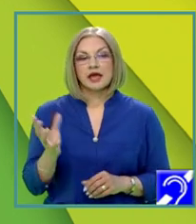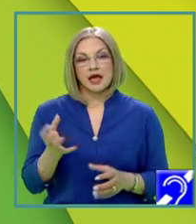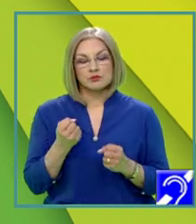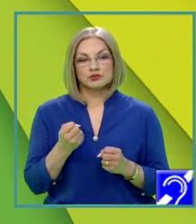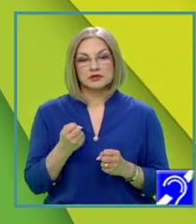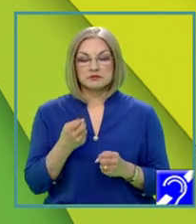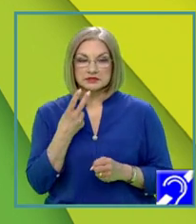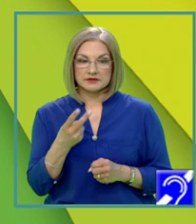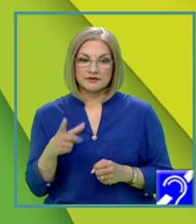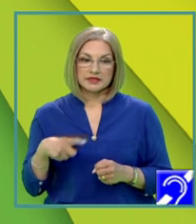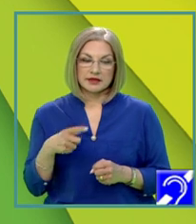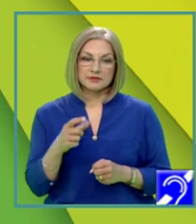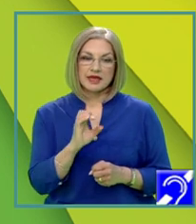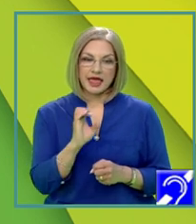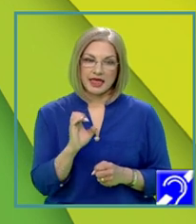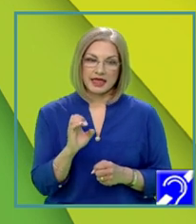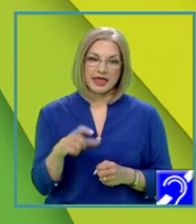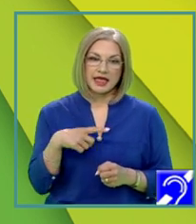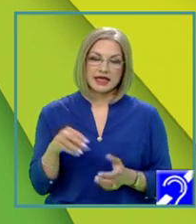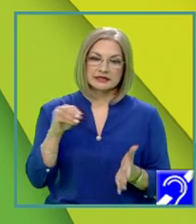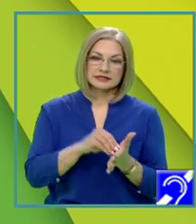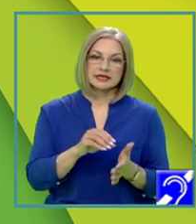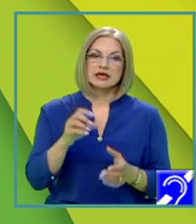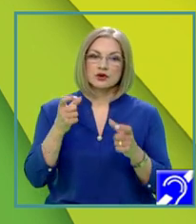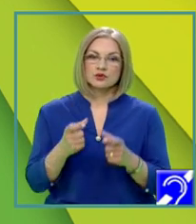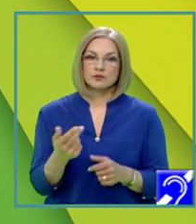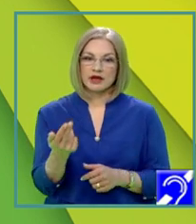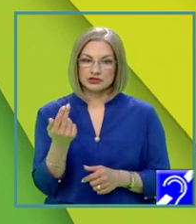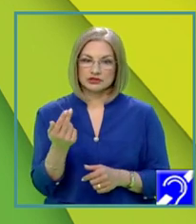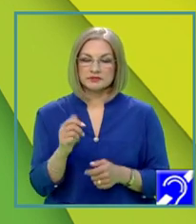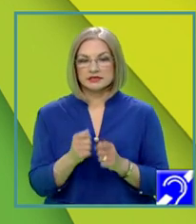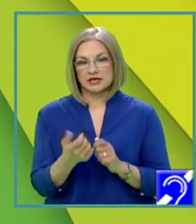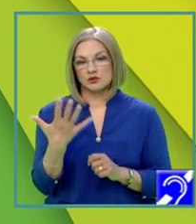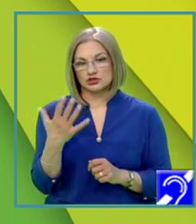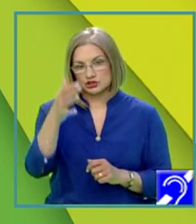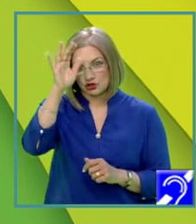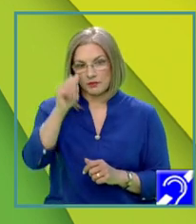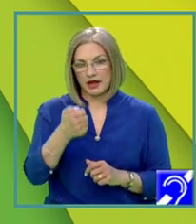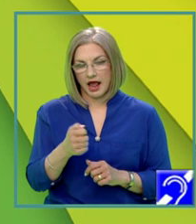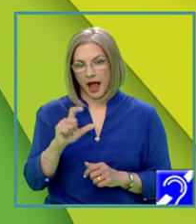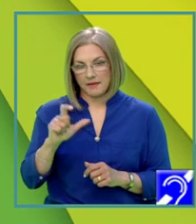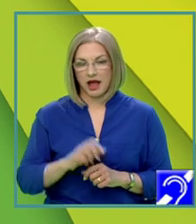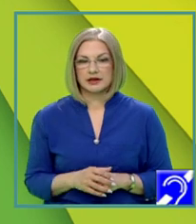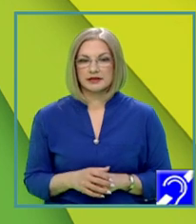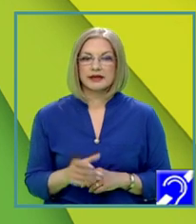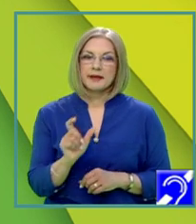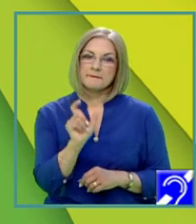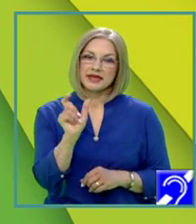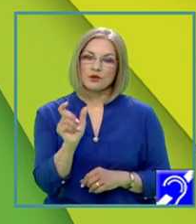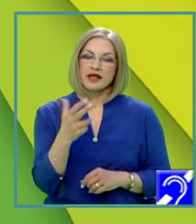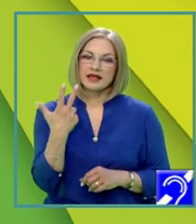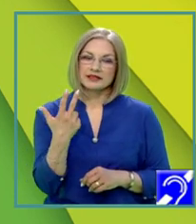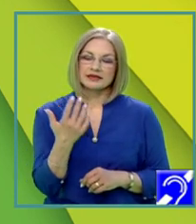aprecia că elementul nostru este situat în grupa A 15-a sau cinci Roman a mare perioada a treia cifra